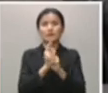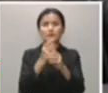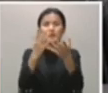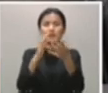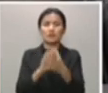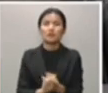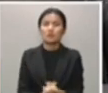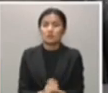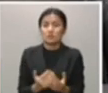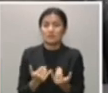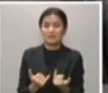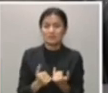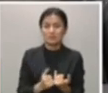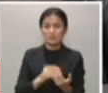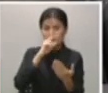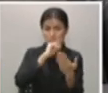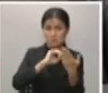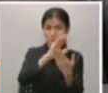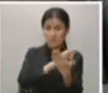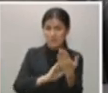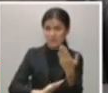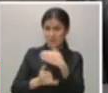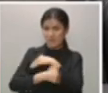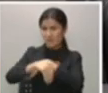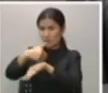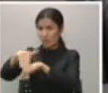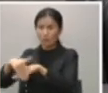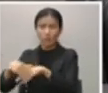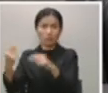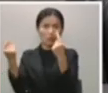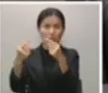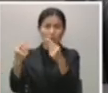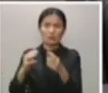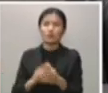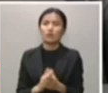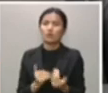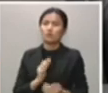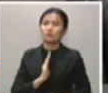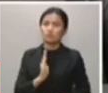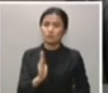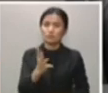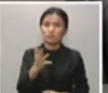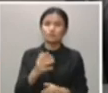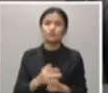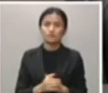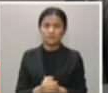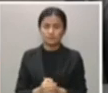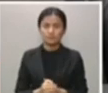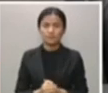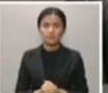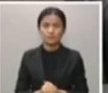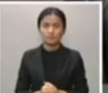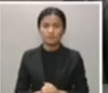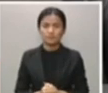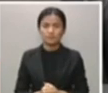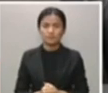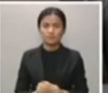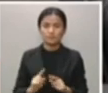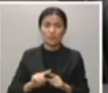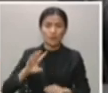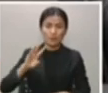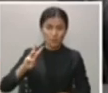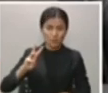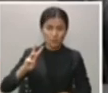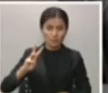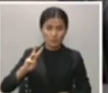เข้าสู่ความขัดแย้งระหว่างประเทศและไม่มีความซื่อสัตย์สุจริตเป็นที่ประจักษ์ 6. ร้อย